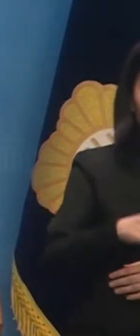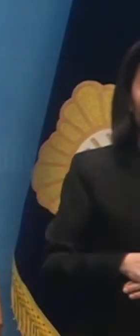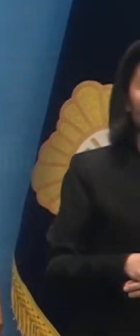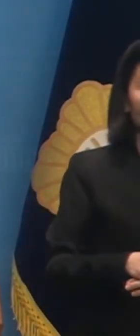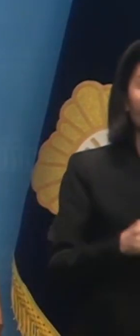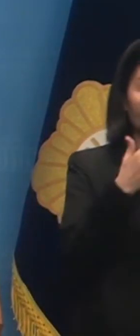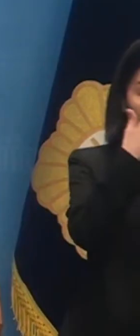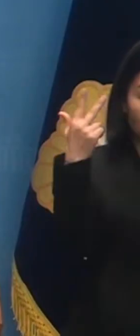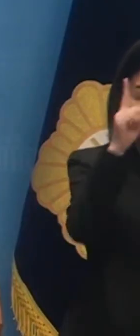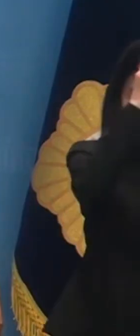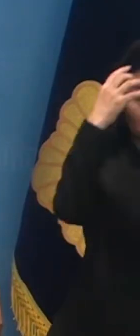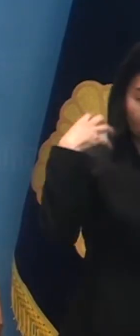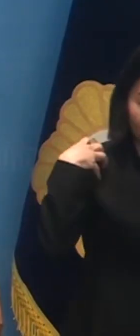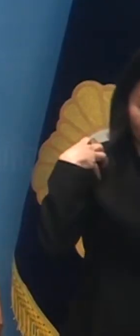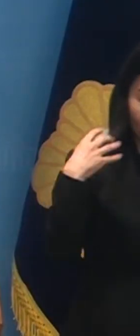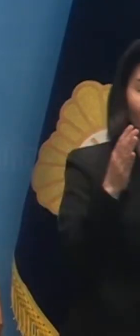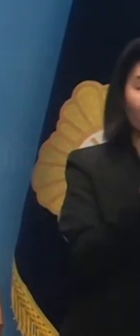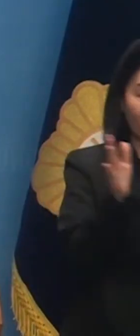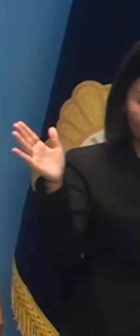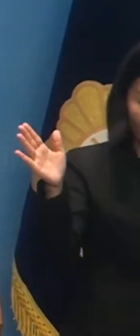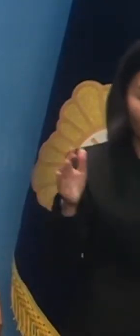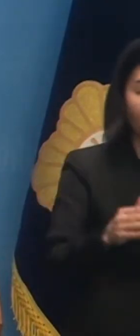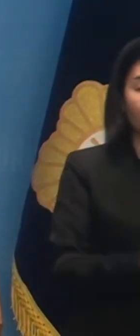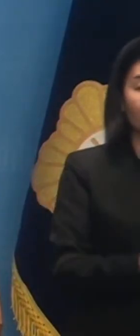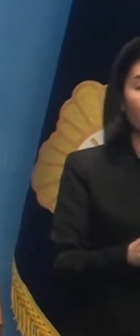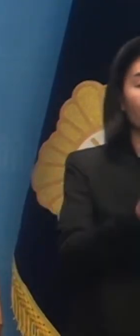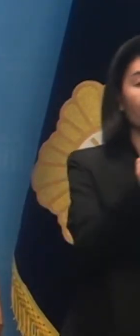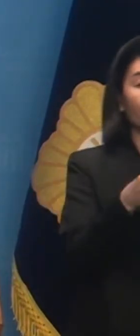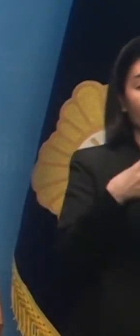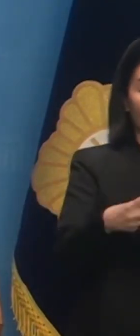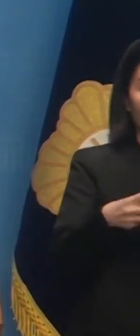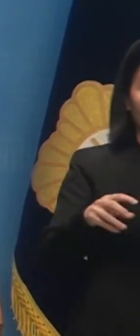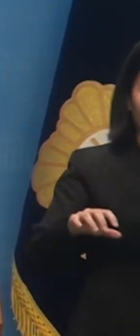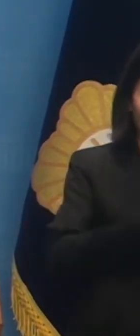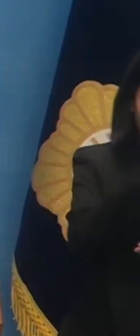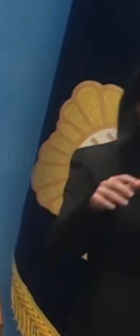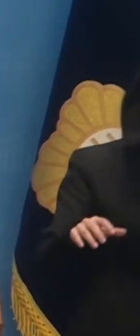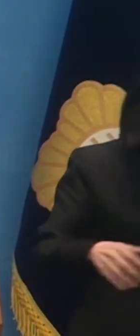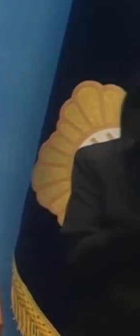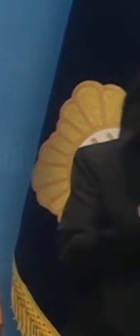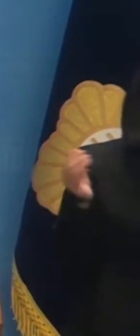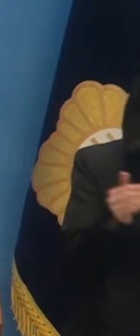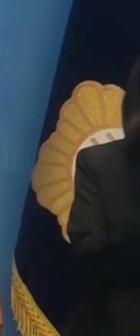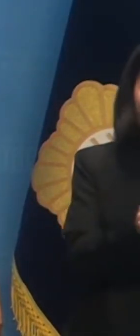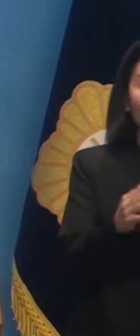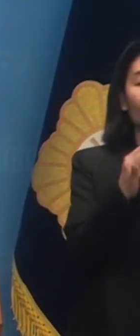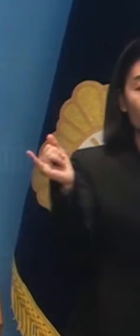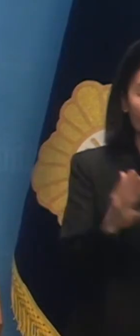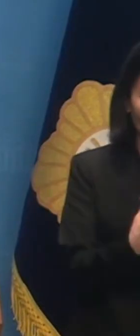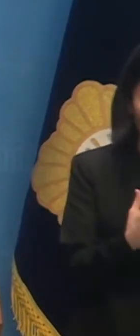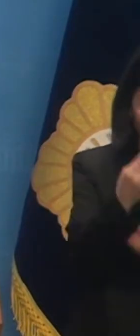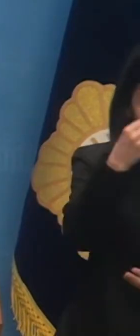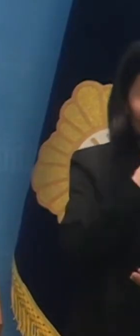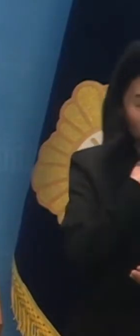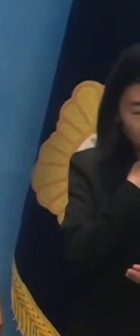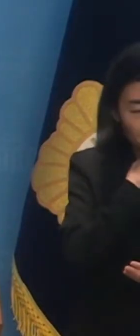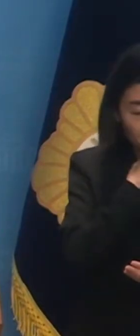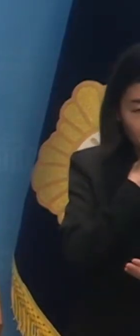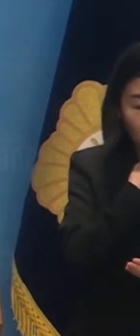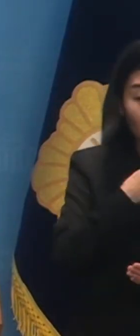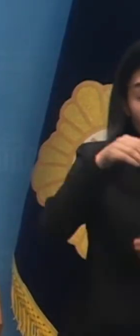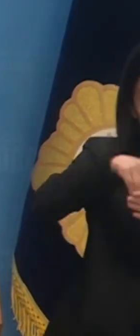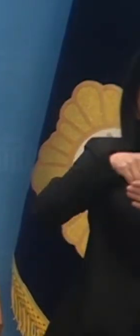이재명 정부가 출범했습니다. 12.3 내란 청산과 국민통합이라는 국민적 열망이